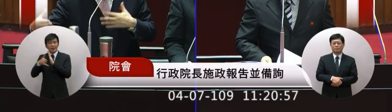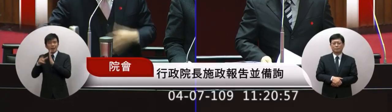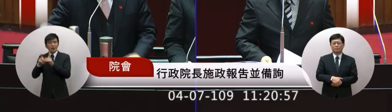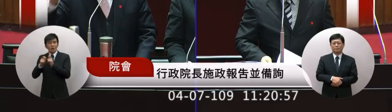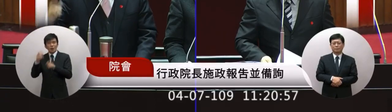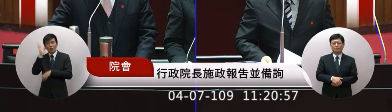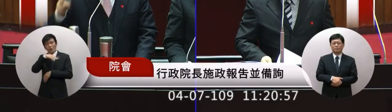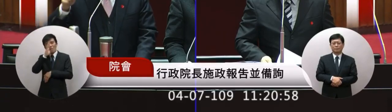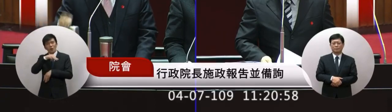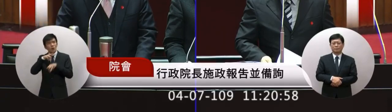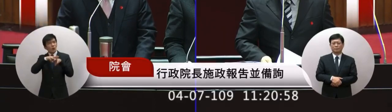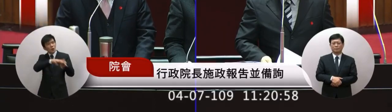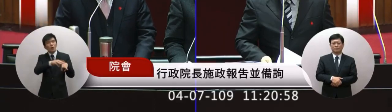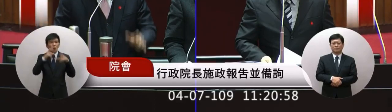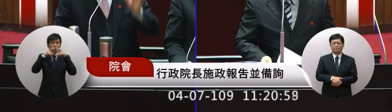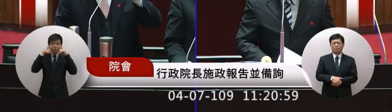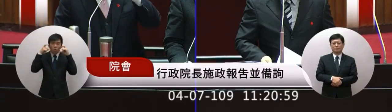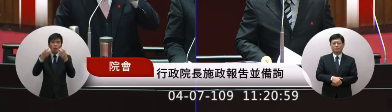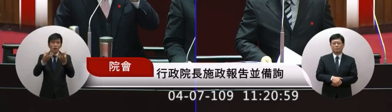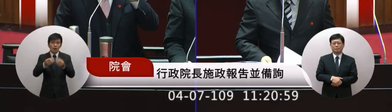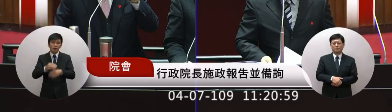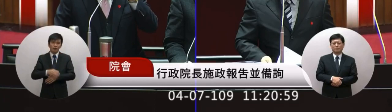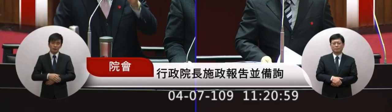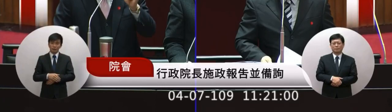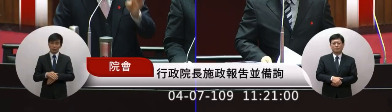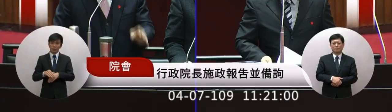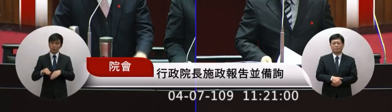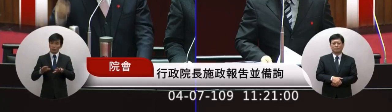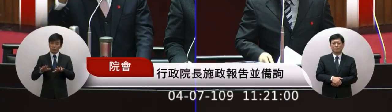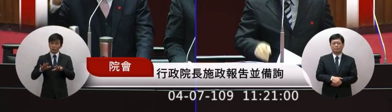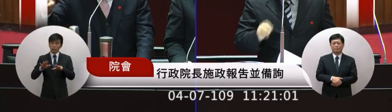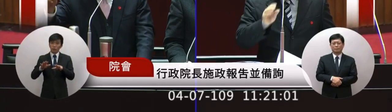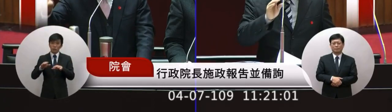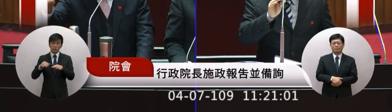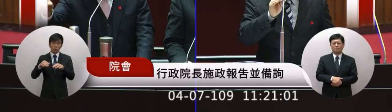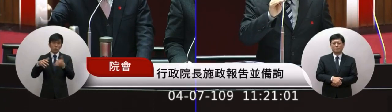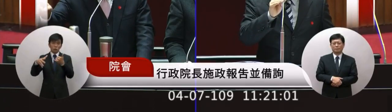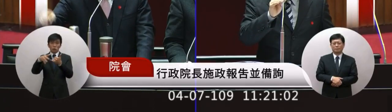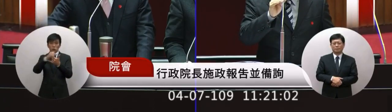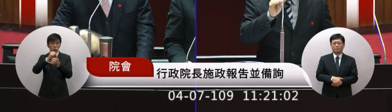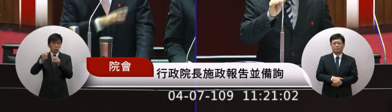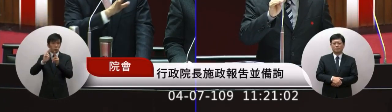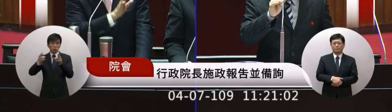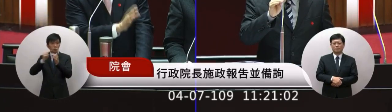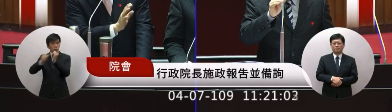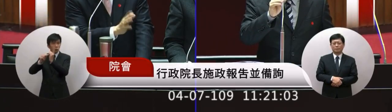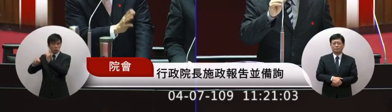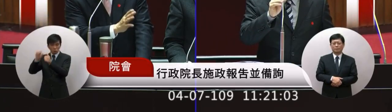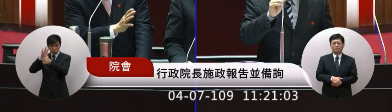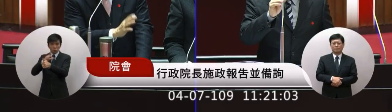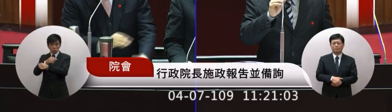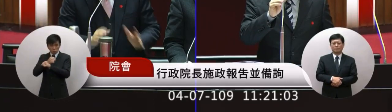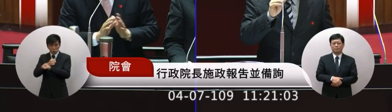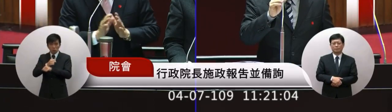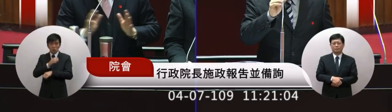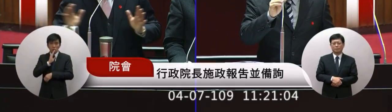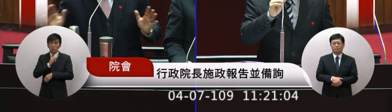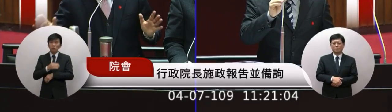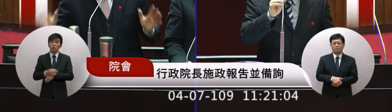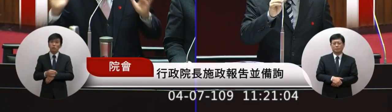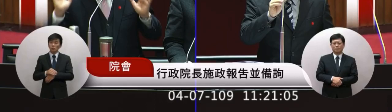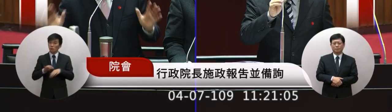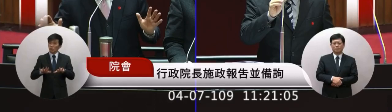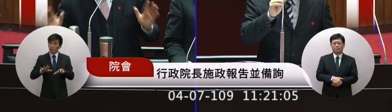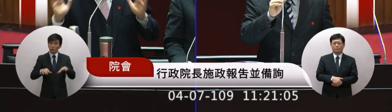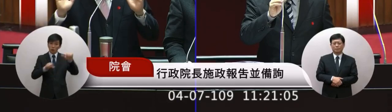适当距离，所以我们才会发国家级的警戒。鉴于这个经验，我们对五一连假已经